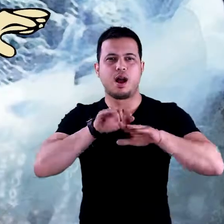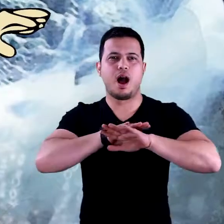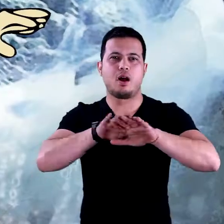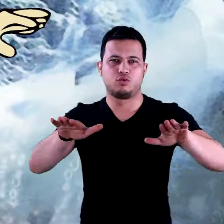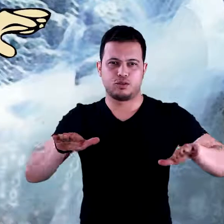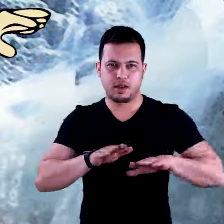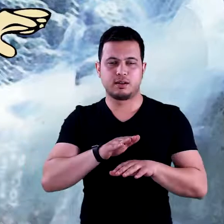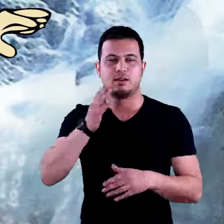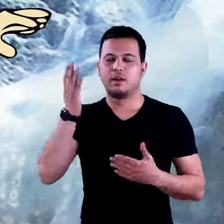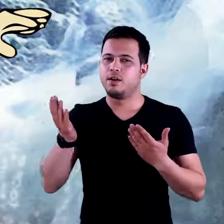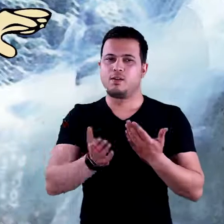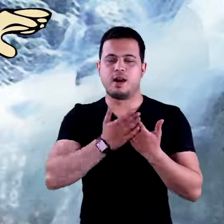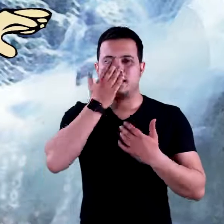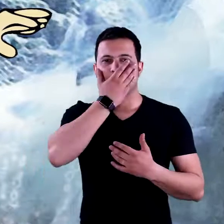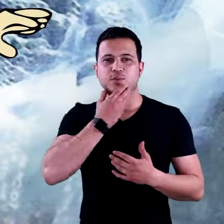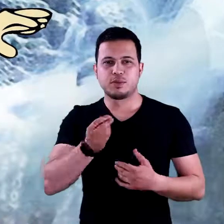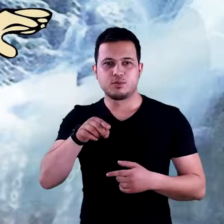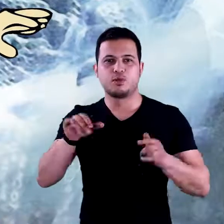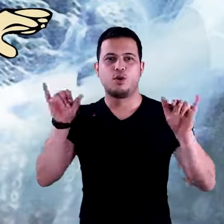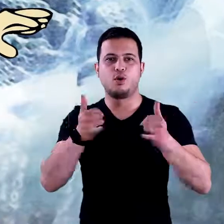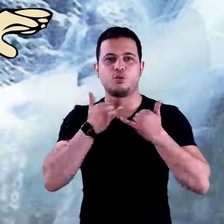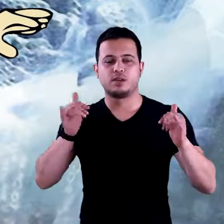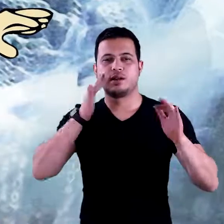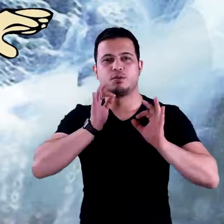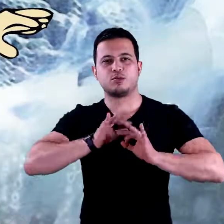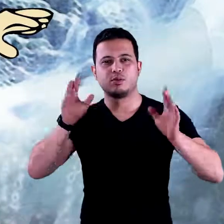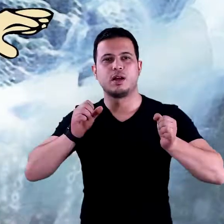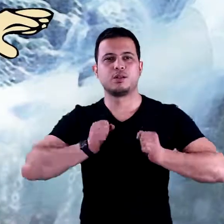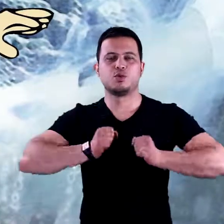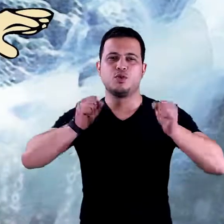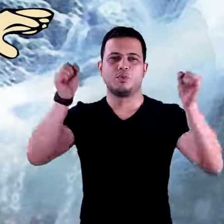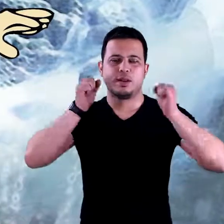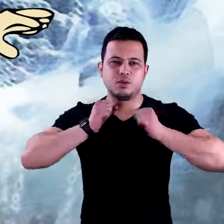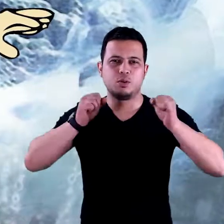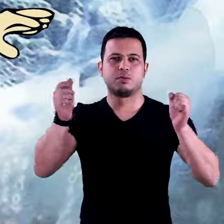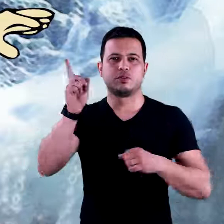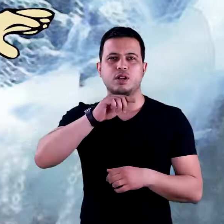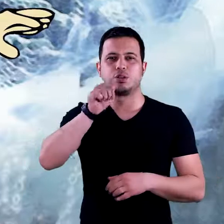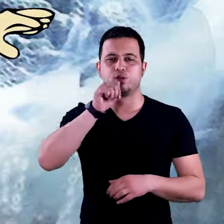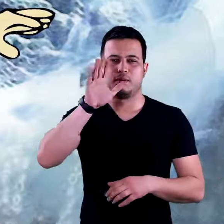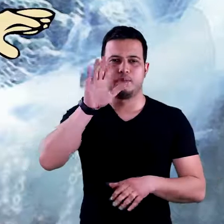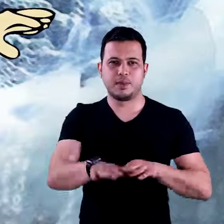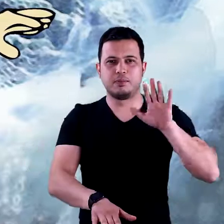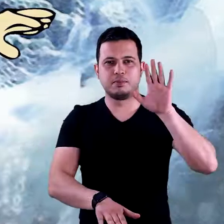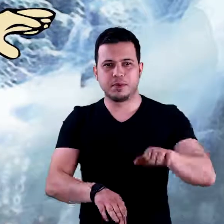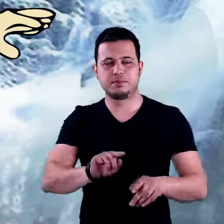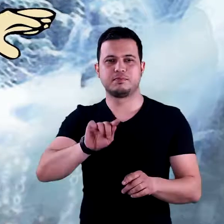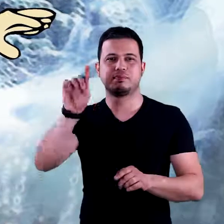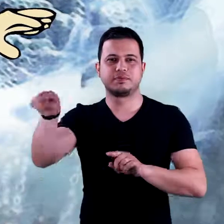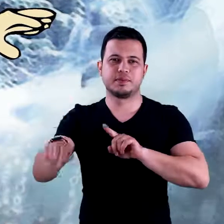be, burada ne de güzel oyunlar oynanır. Yuppi, yuppi diye suları bir o yana, bir bu yana